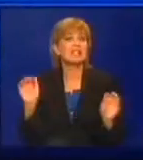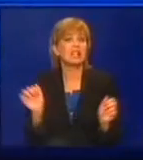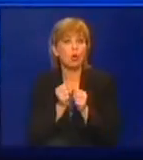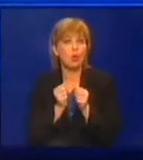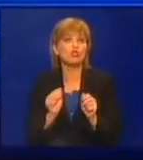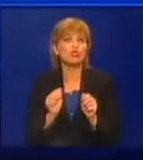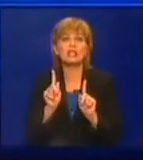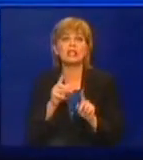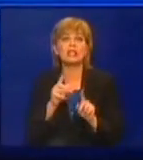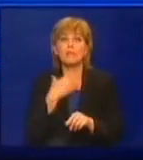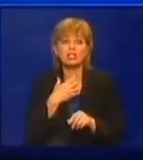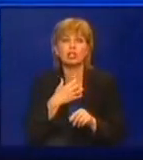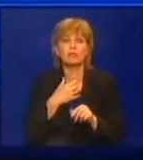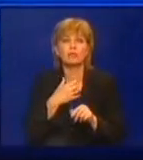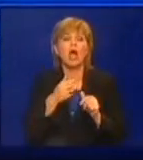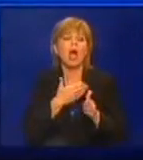ir nepieciešams kārtīgs miegs, ne tikai, lai izgulētu reibumu, bet arī, lai atgūtu spēku un sāstos pie stūris atspirdzi,